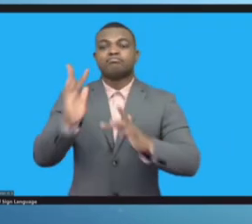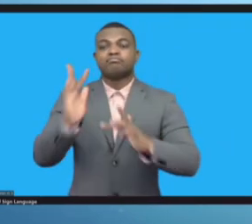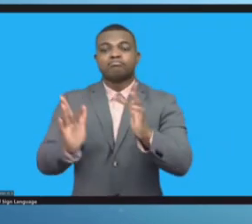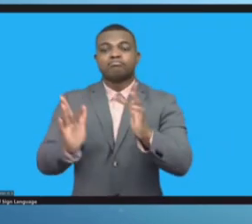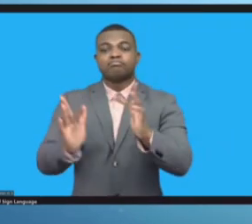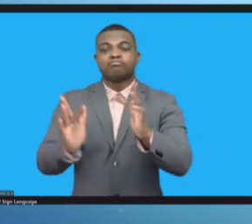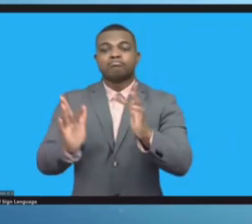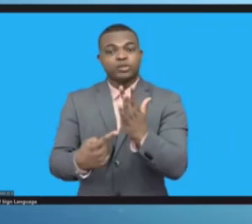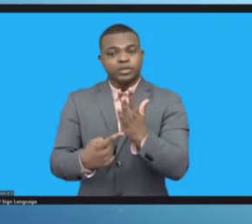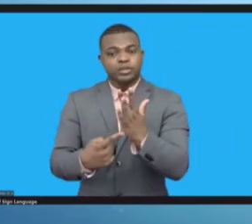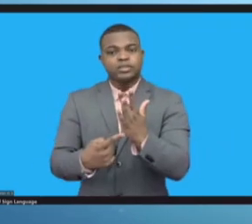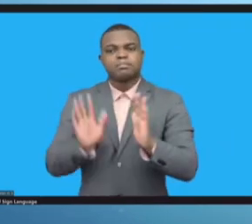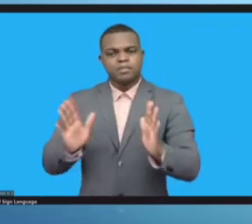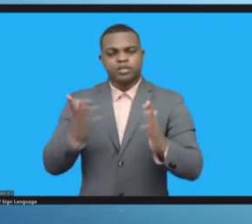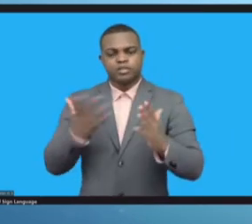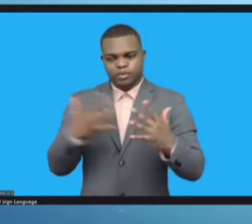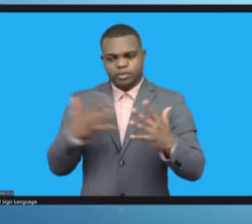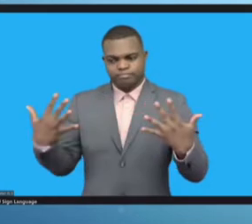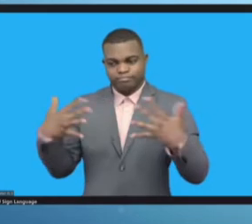Cinquièmement,